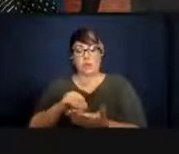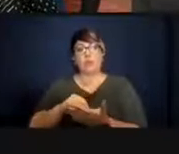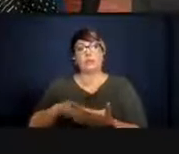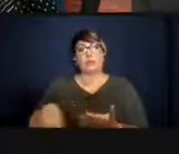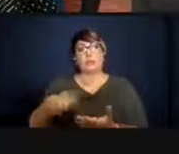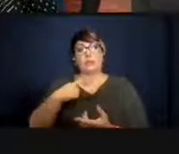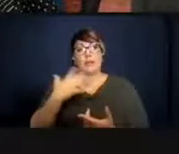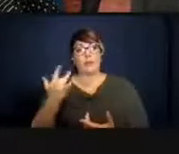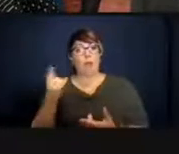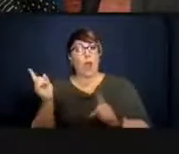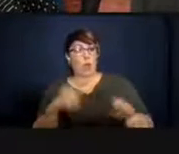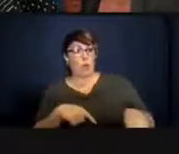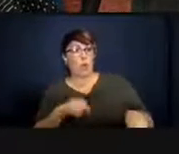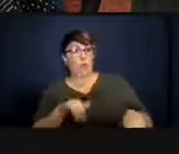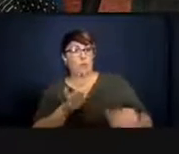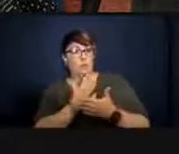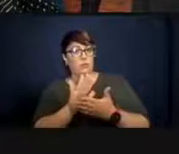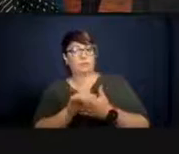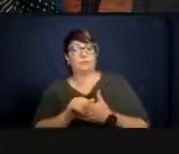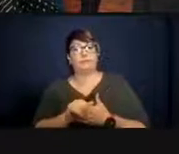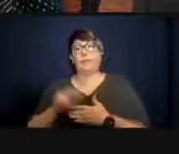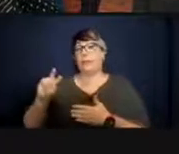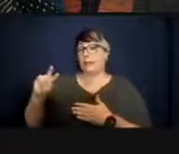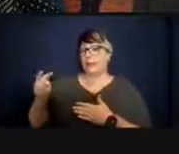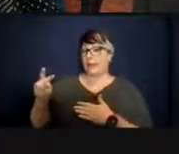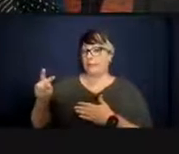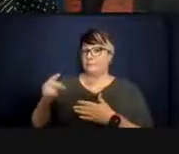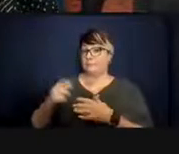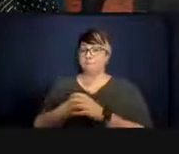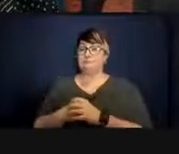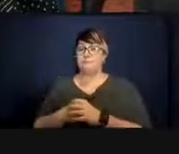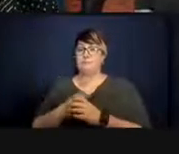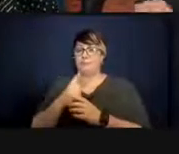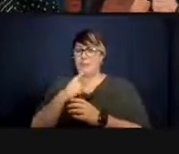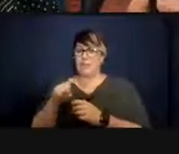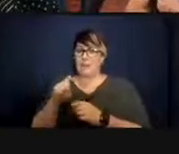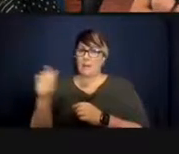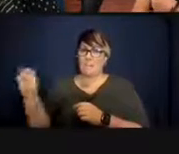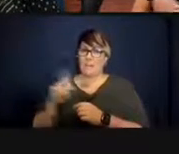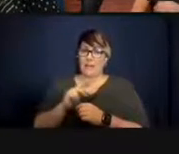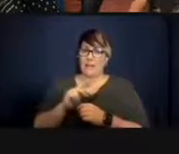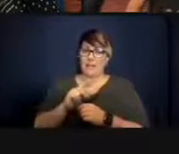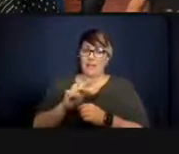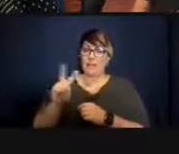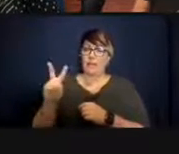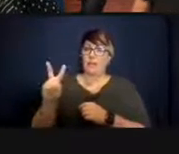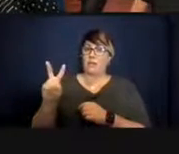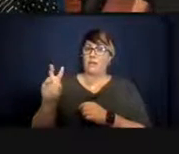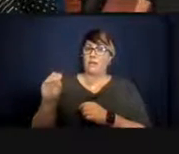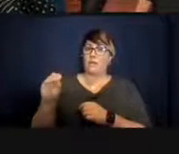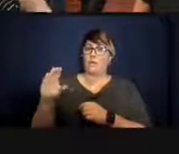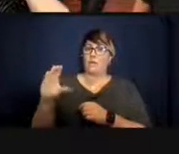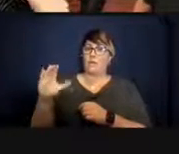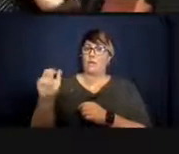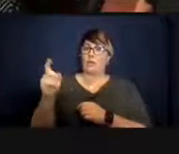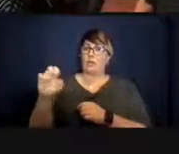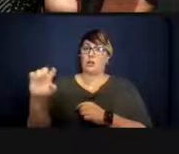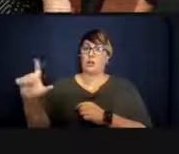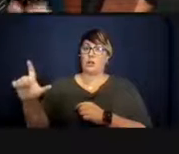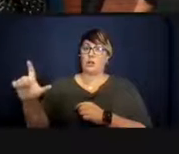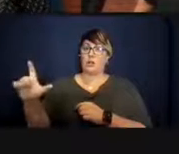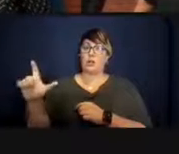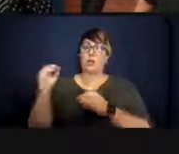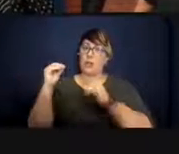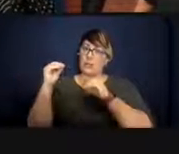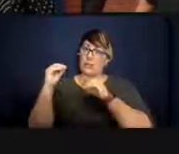العرض طبعا. والنقطة الثانية التي أريد أن أتحدث عنها هي فيما يتعلق طبعا